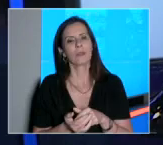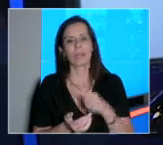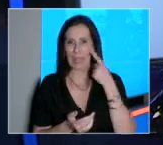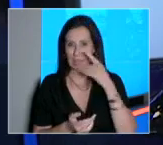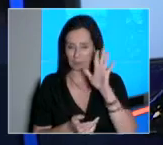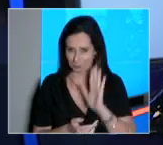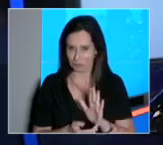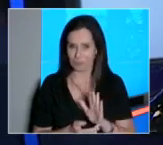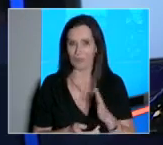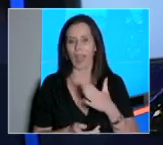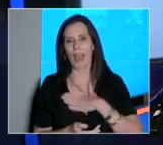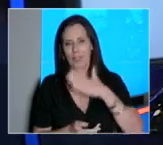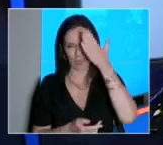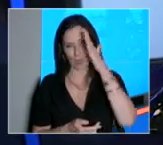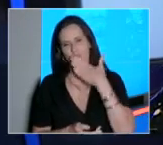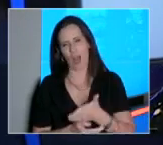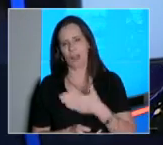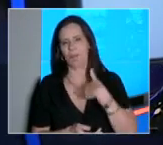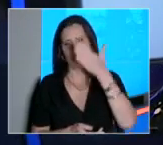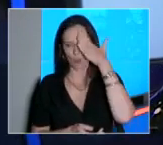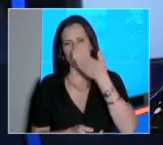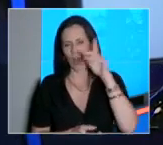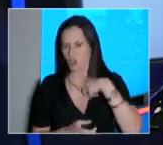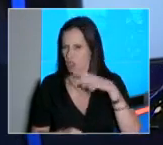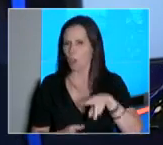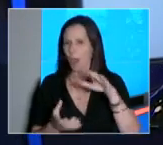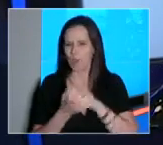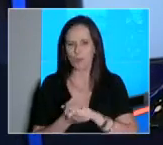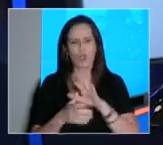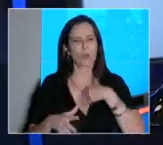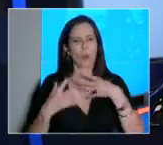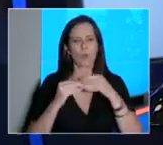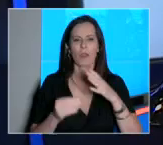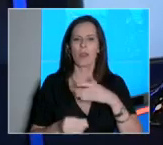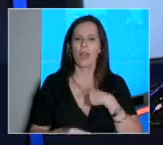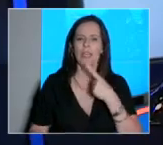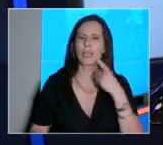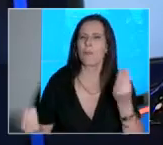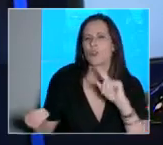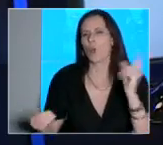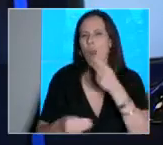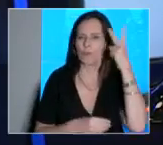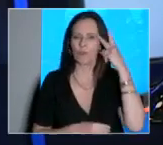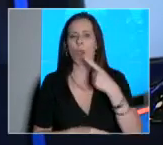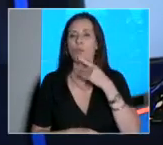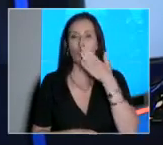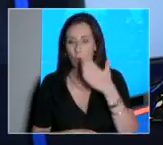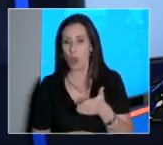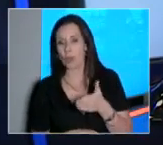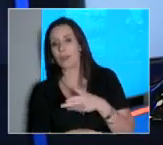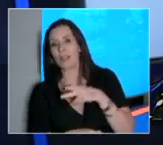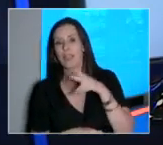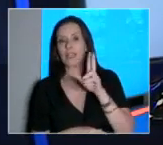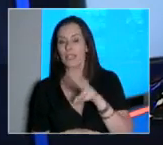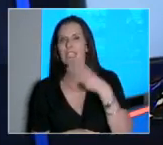תשמע, אני מכיר את ירושלים, מכיר ירושלים, יש לי פה חברים, יש לי פה קרובי משפחה. אני אדבר משהו עכשיו שכולם יבינו. אומרים שבירושלים